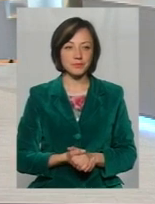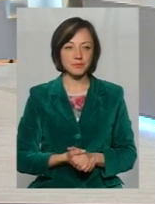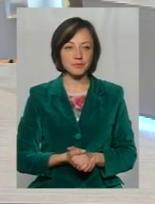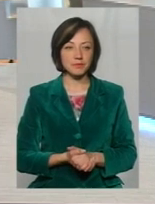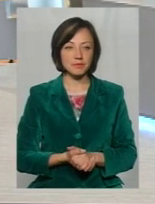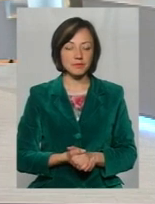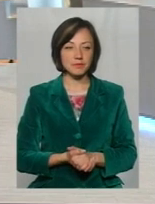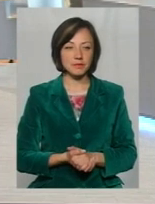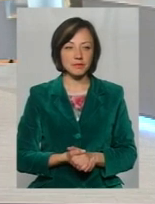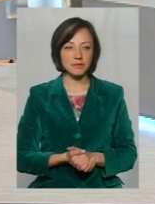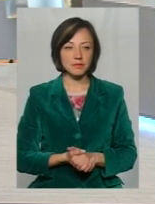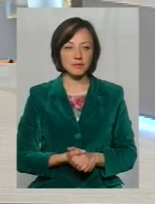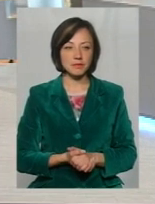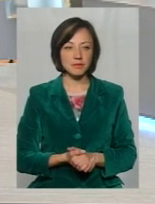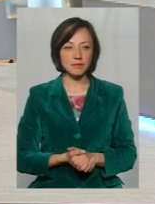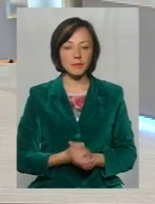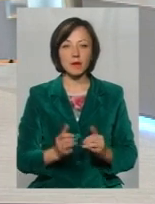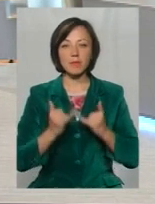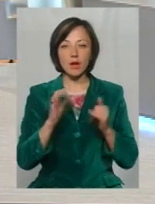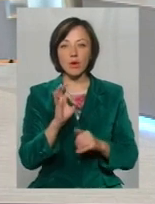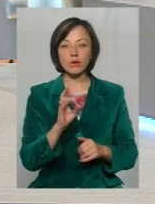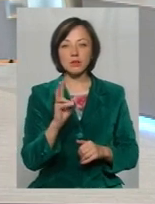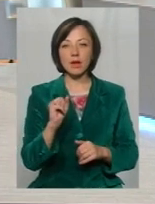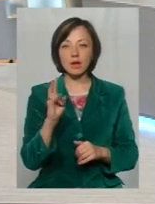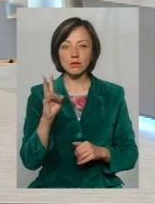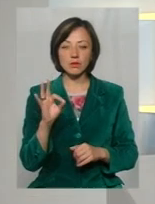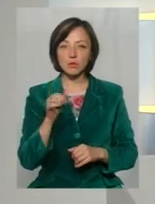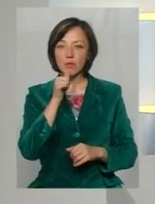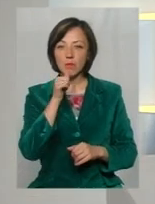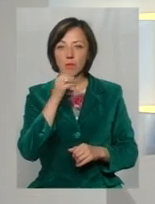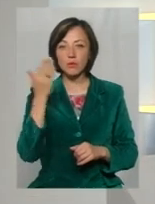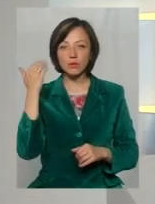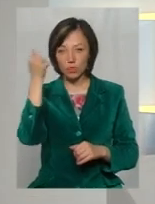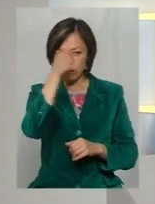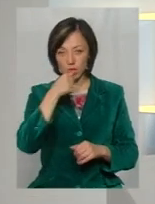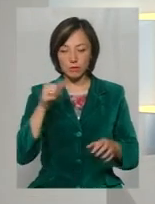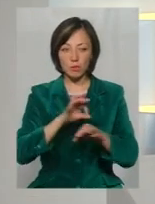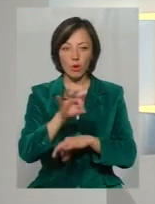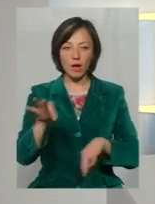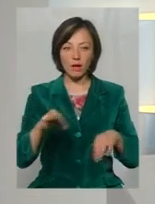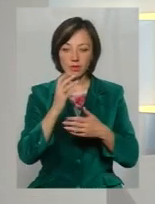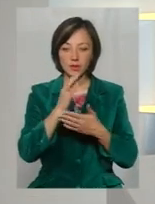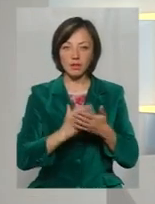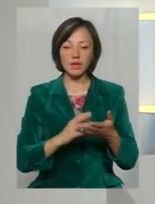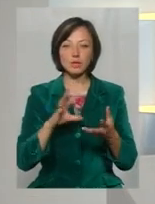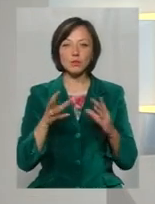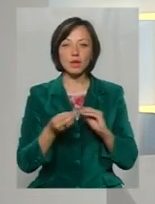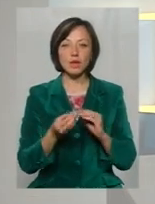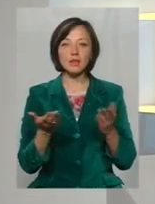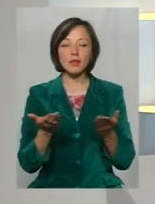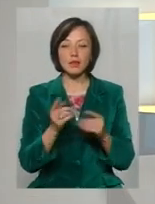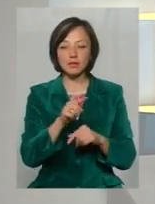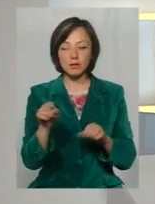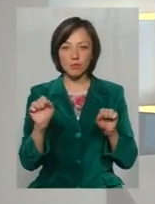так? Пані Оксано, от давайте спробуємо пройтися минулорічними проектами і от результати, які з них